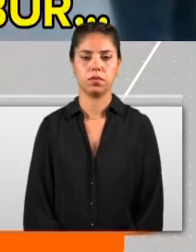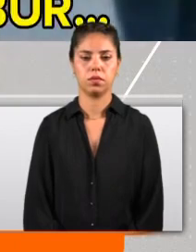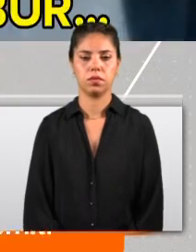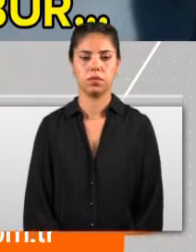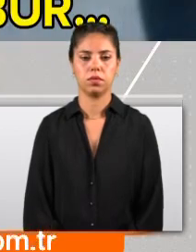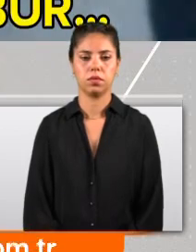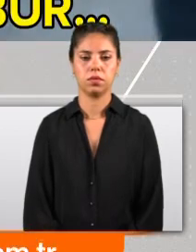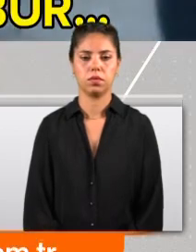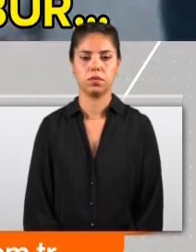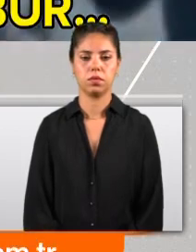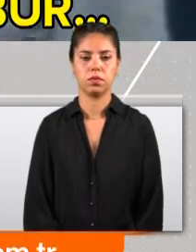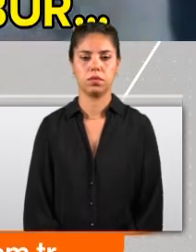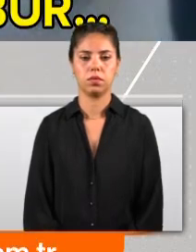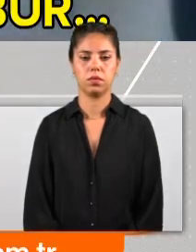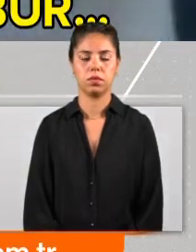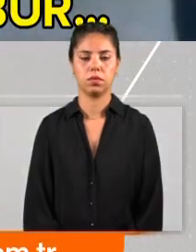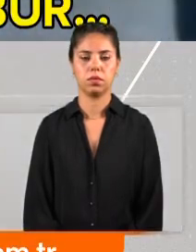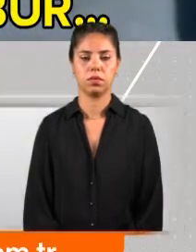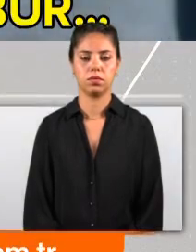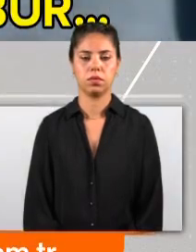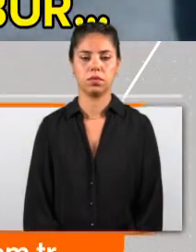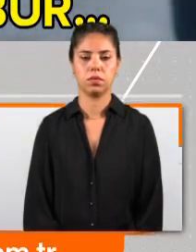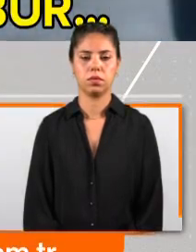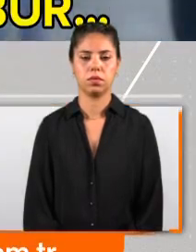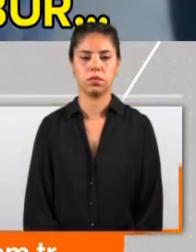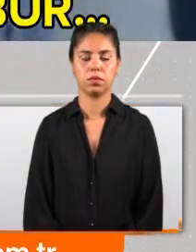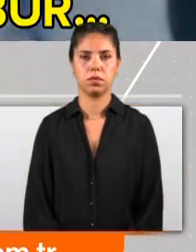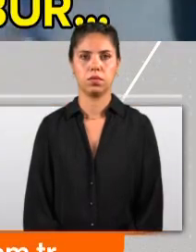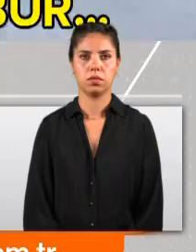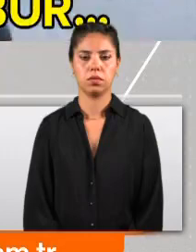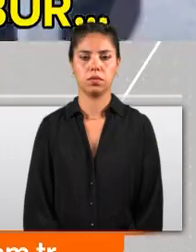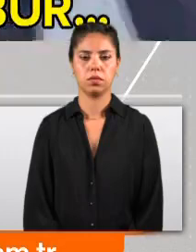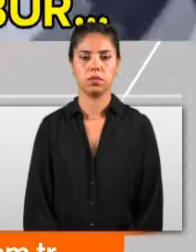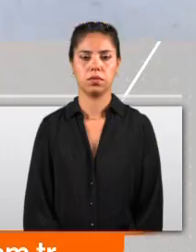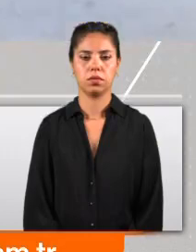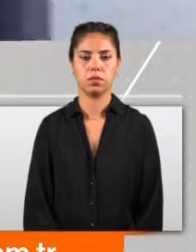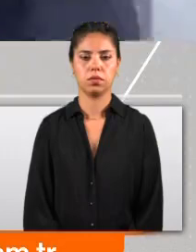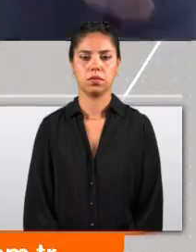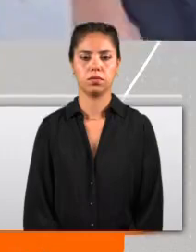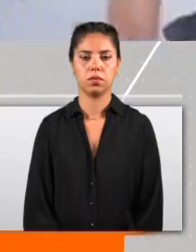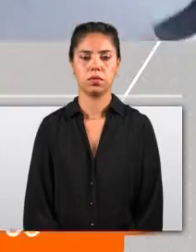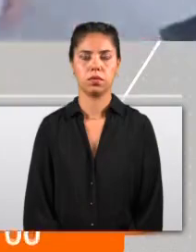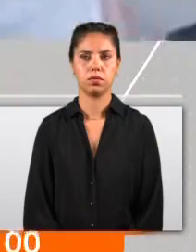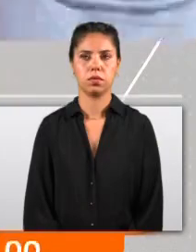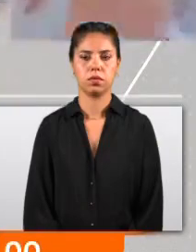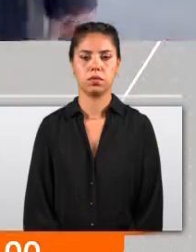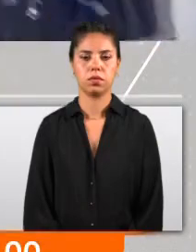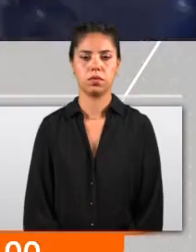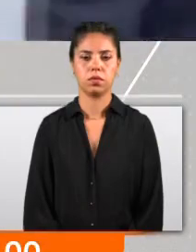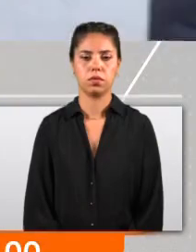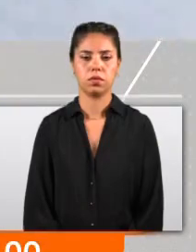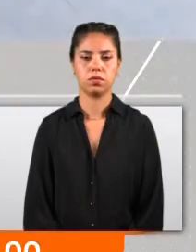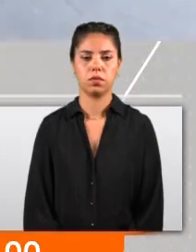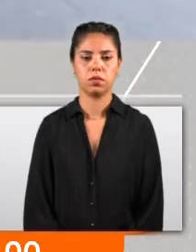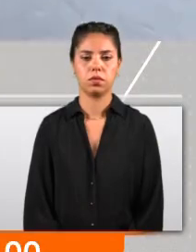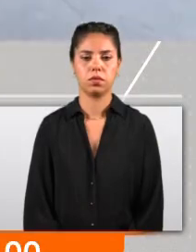Bu şekilde sağlam yapıyor. İzmir gişesine gelmeden 10 kilometre geride dinlenme tesisi var. Oraya mecbur giriyor. Orada bekliyorsun, ben çıkıyorum, gidiyorum